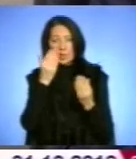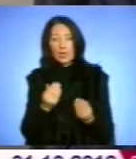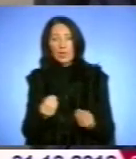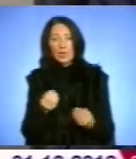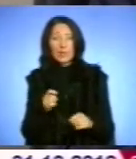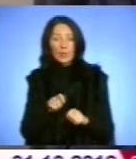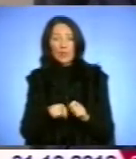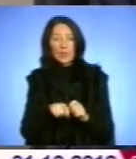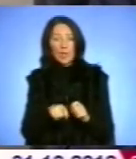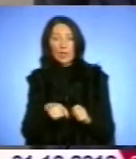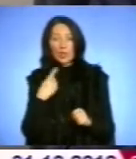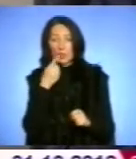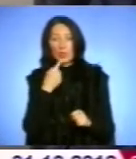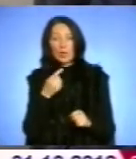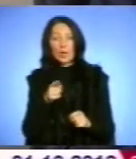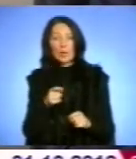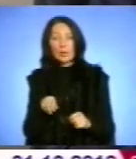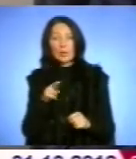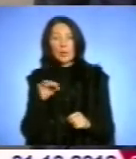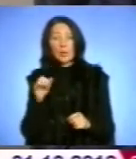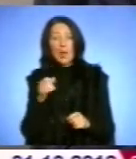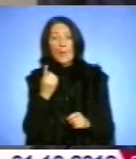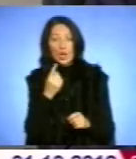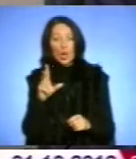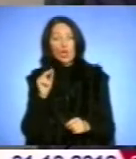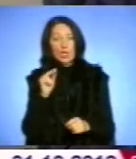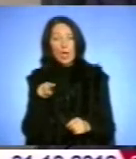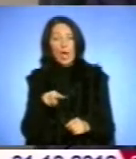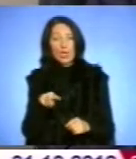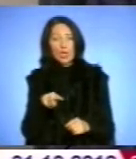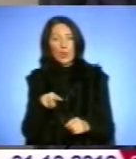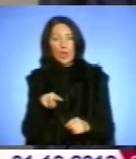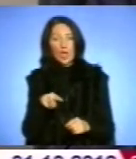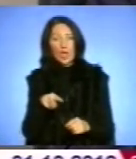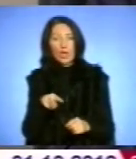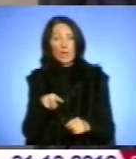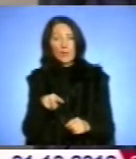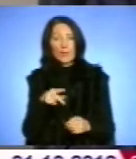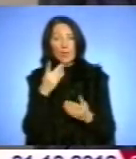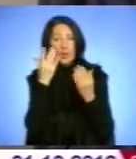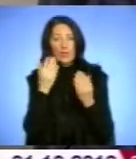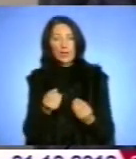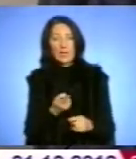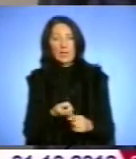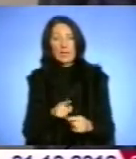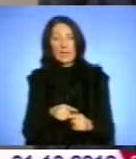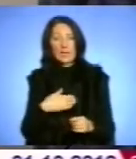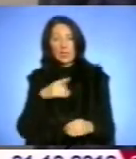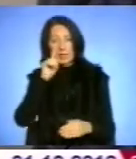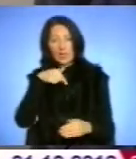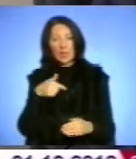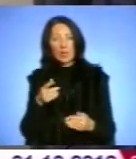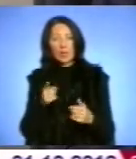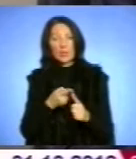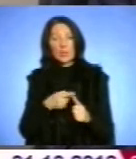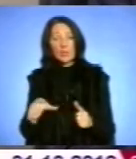особисто контроль і диспетчера. 1 числа листопада, в день, як я його знаю, що називається Всіх